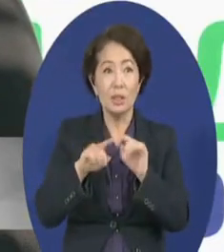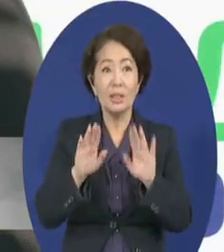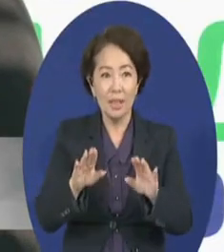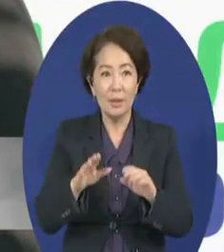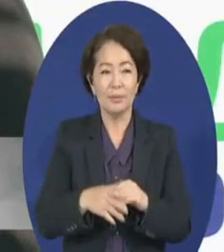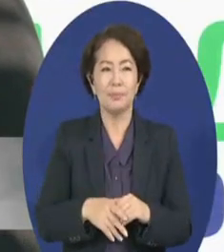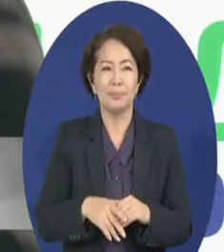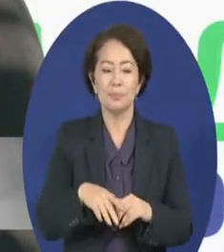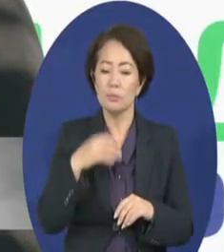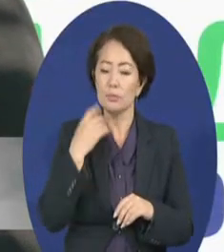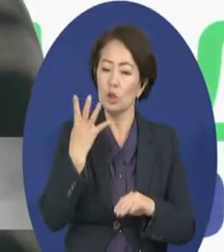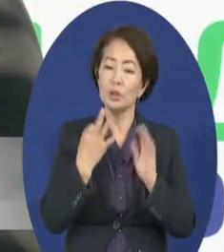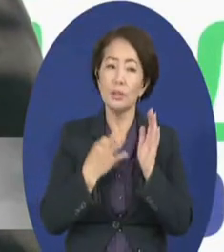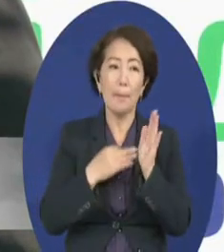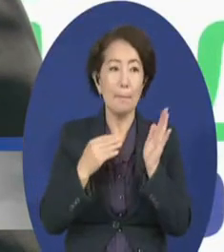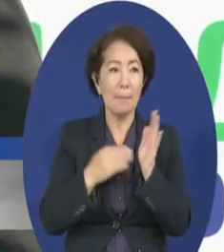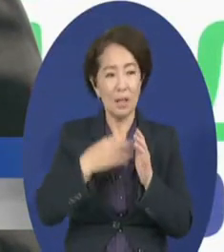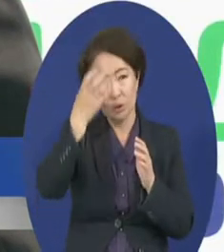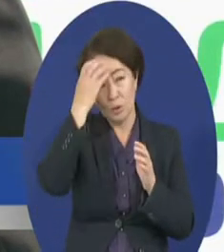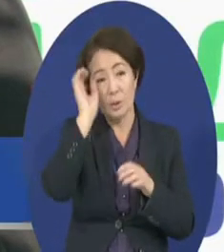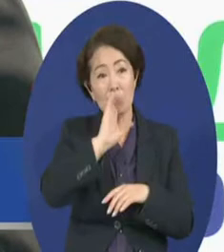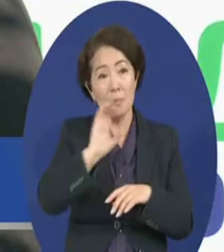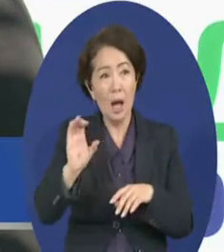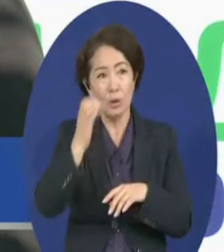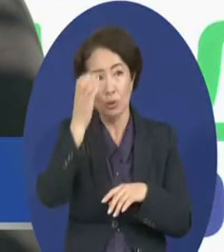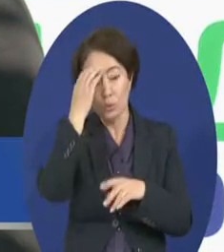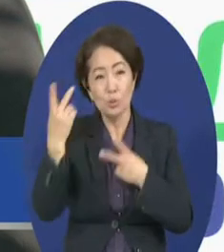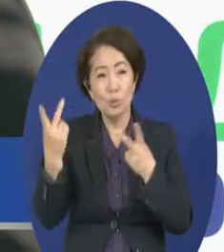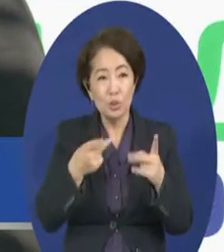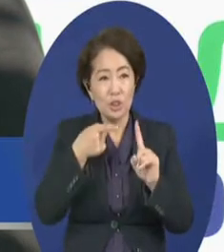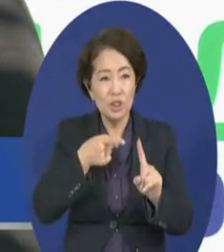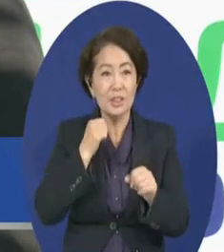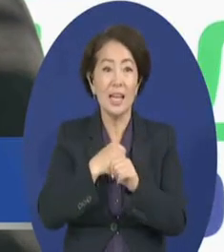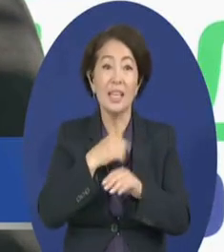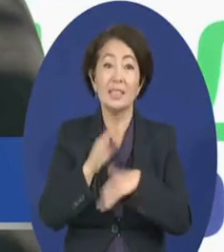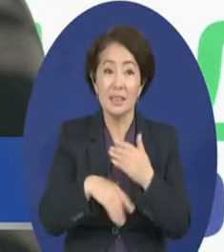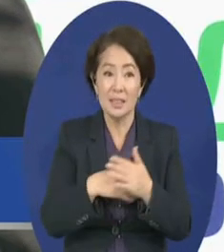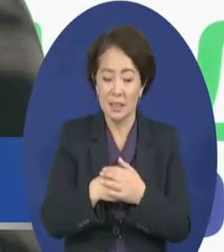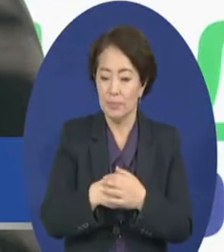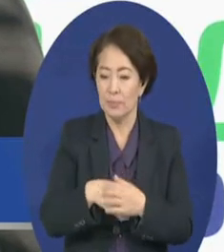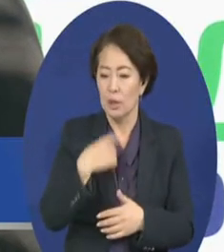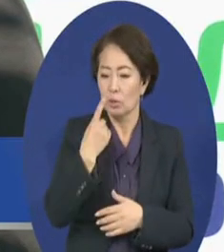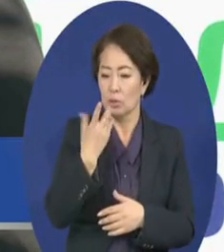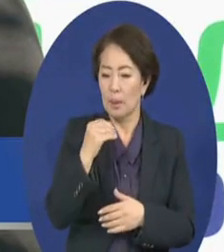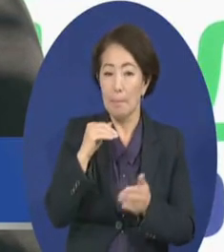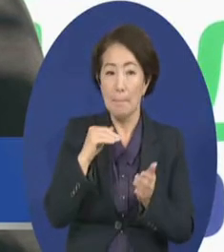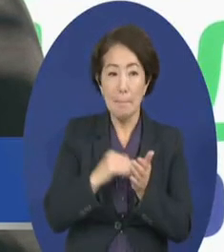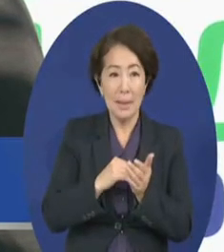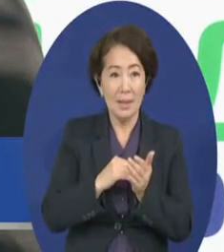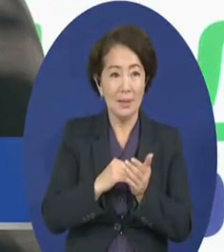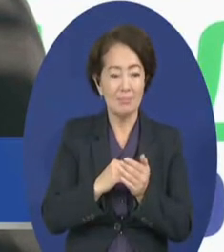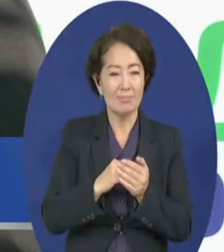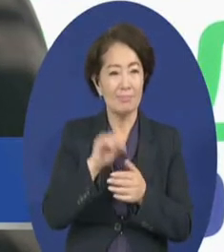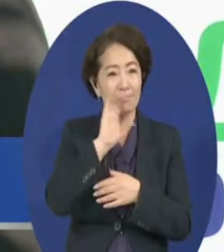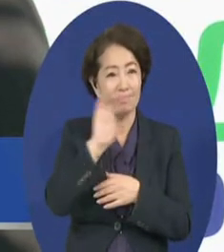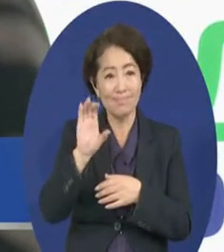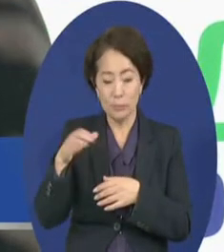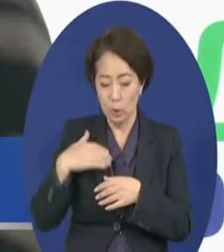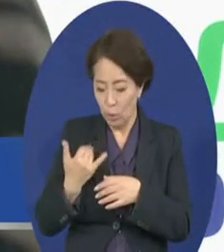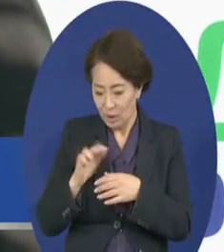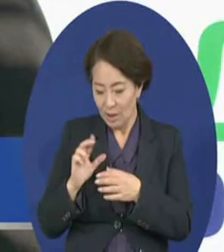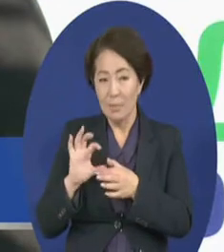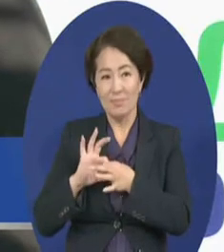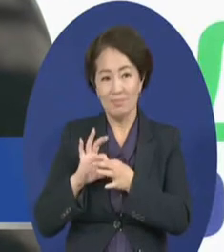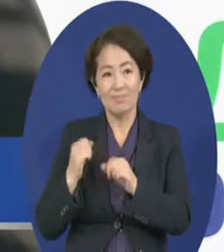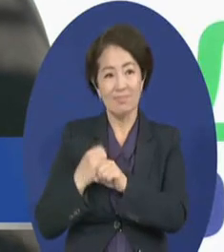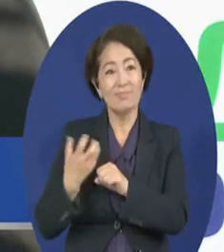Нийт 48,000 төрийн алба хаагчд бол одоо төрийн үйлчлэгээний чиглэлээр ажиллаж байгаа. 150,000 гаруй одоо аж ахуй нэгж манай Улаанбаатар хотод